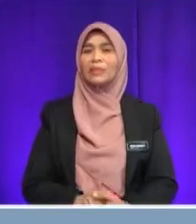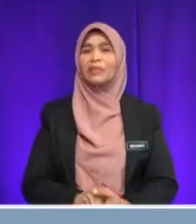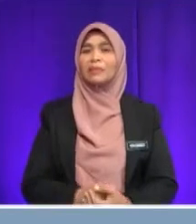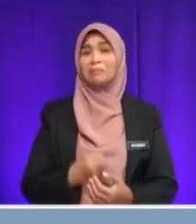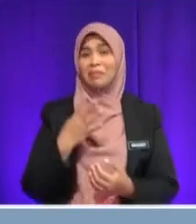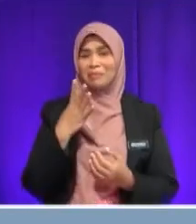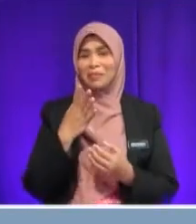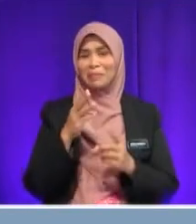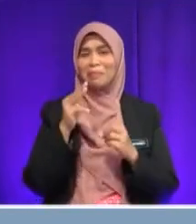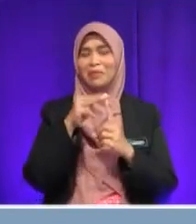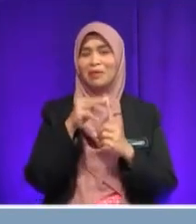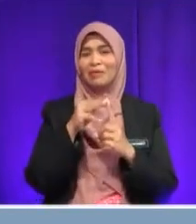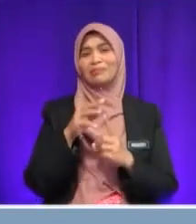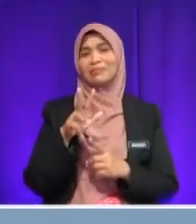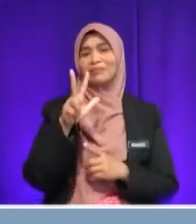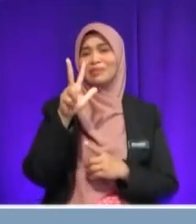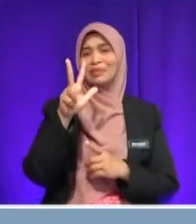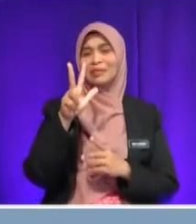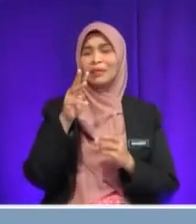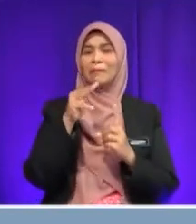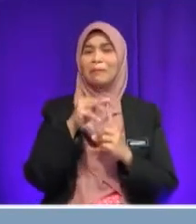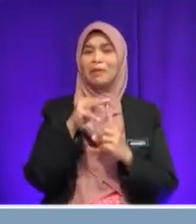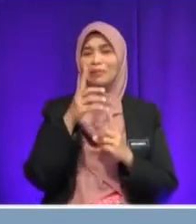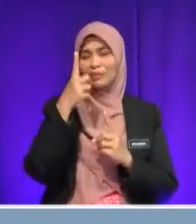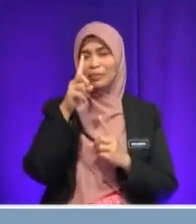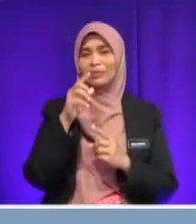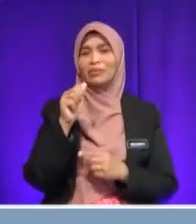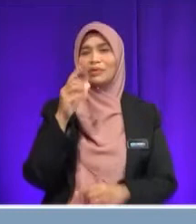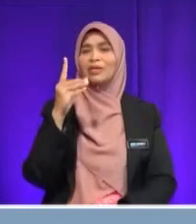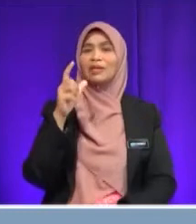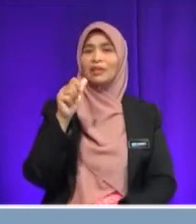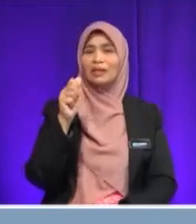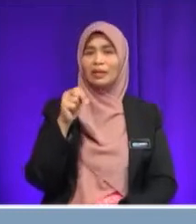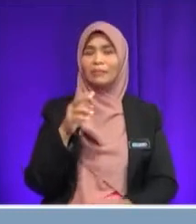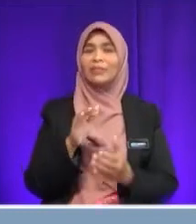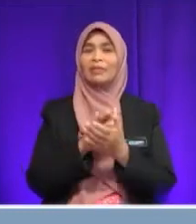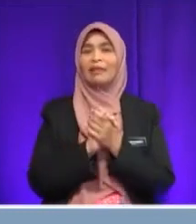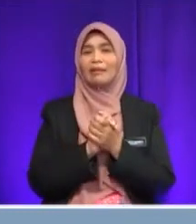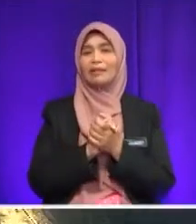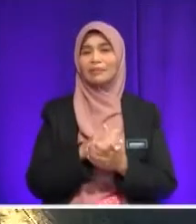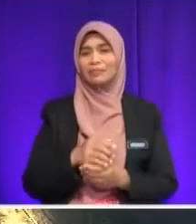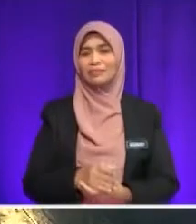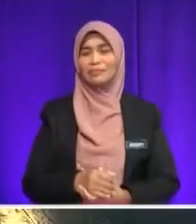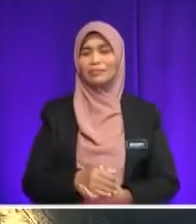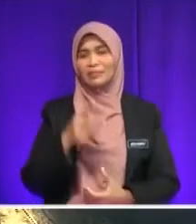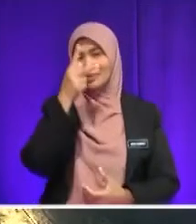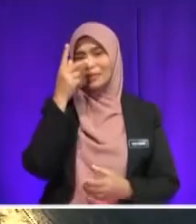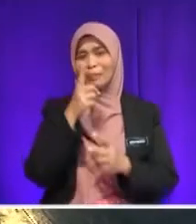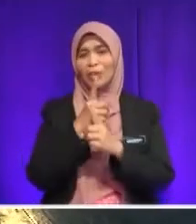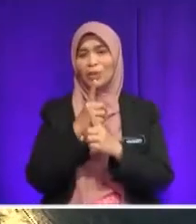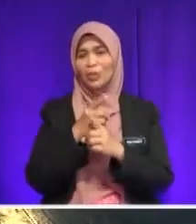Turbo kita mungkin apalagi Tiga Bintang Toedjoe my country talentanya etania adilyn Barry guys